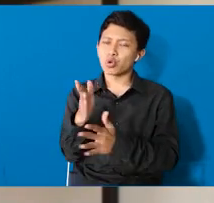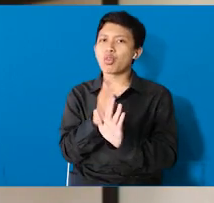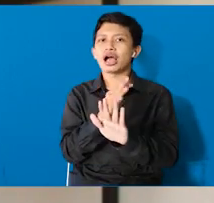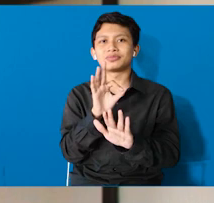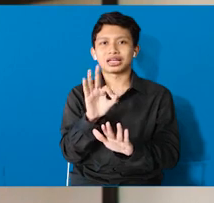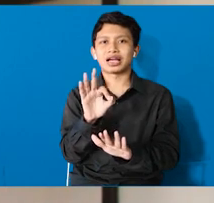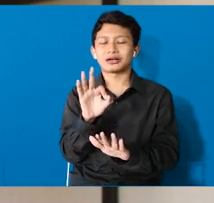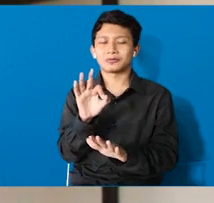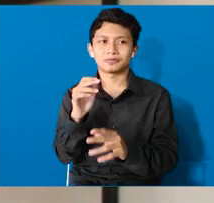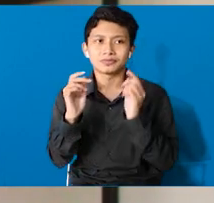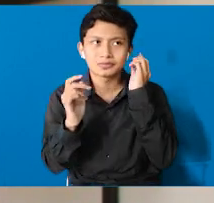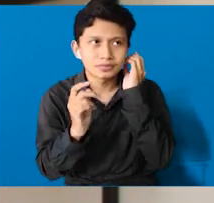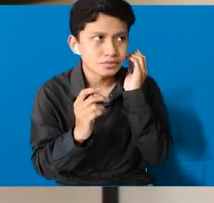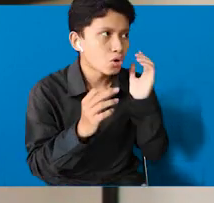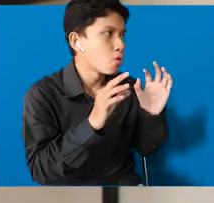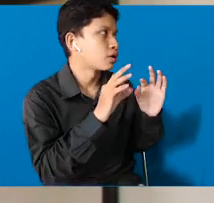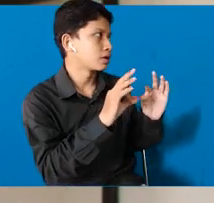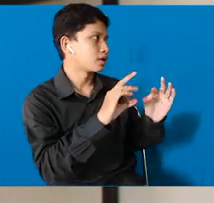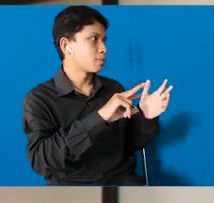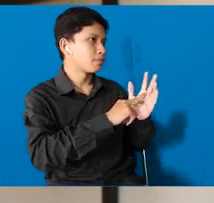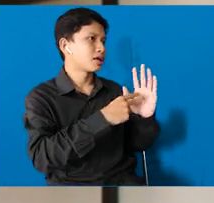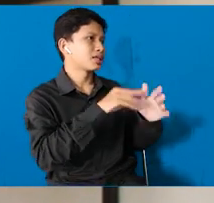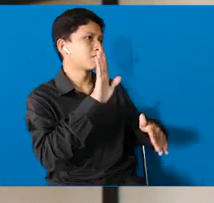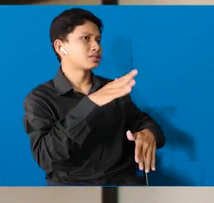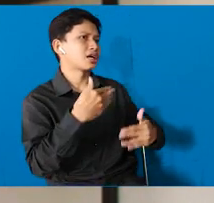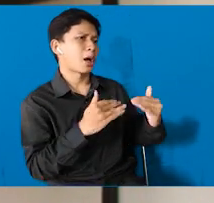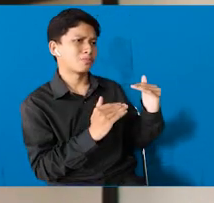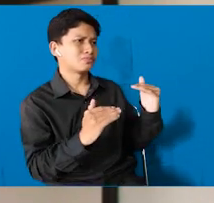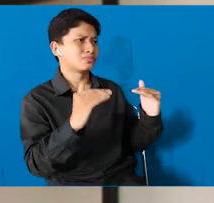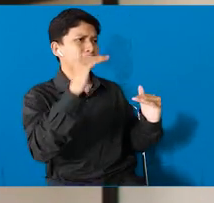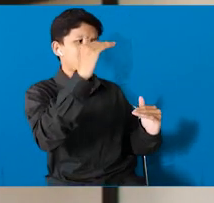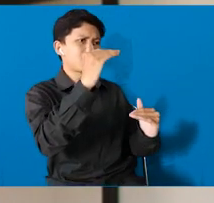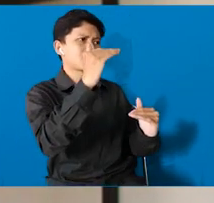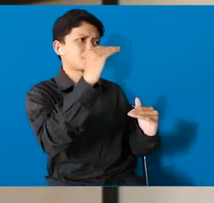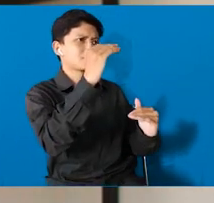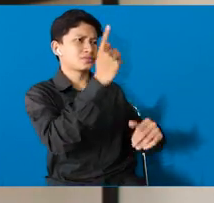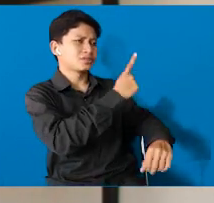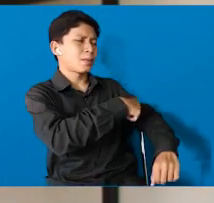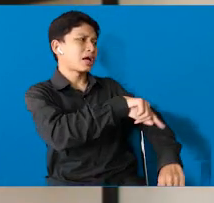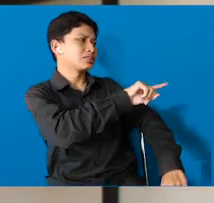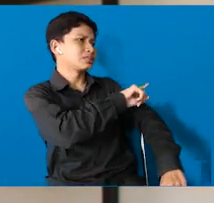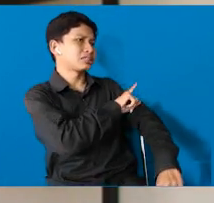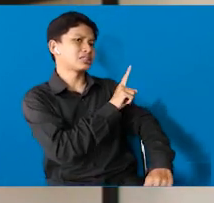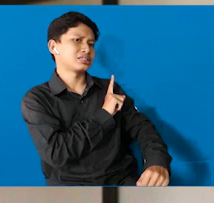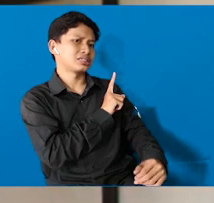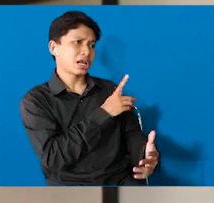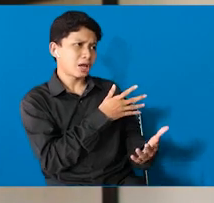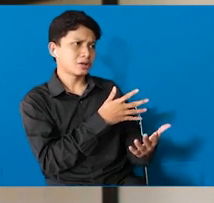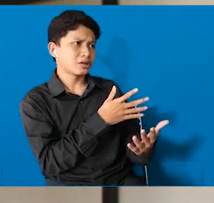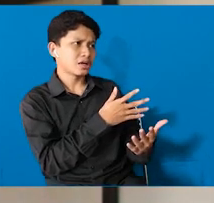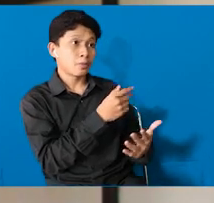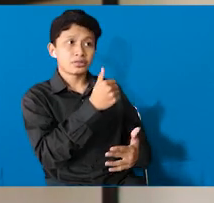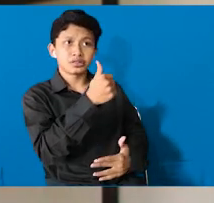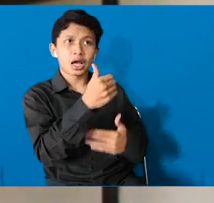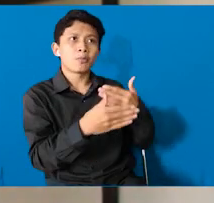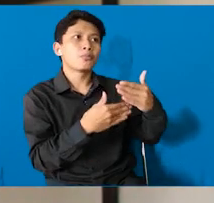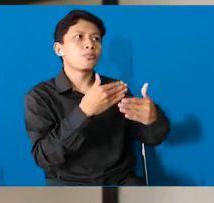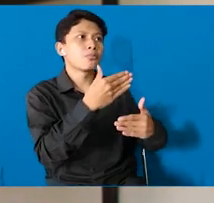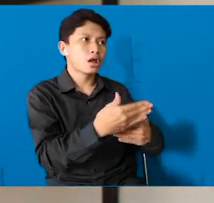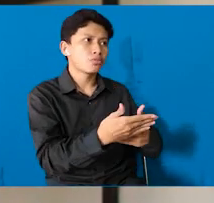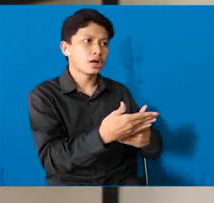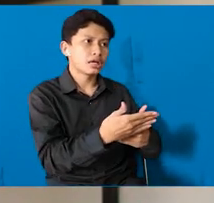Oke, baik. Berarti kemudian ada peningkatan kapasitas tersendiri dari teman-teman difabel ya. Kemudian bisa